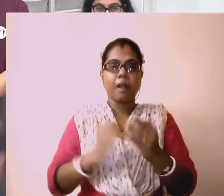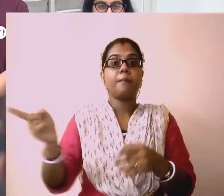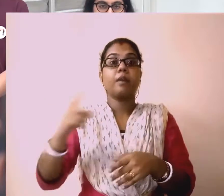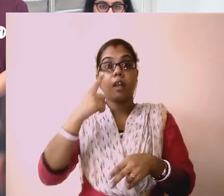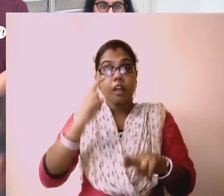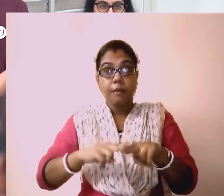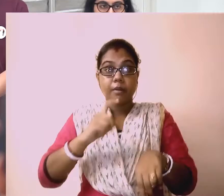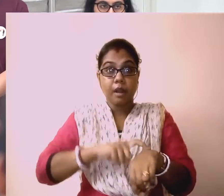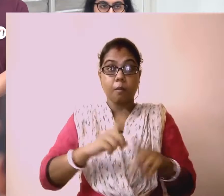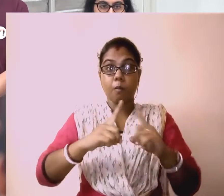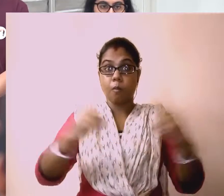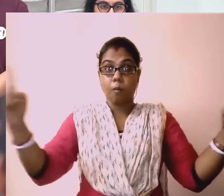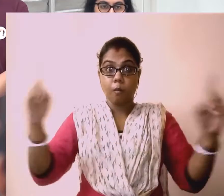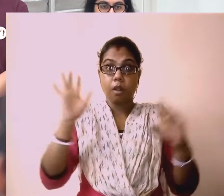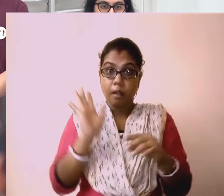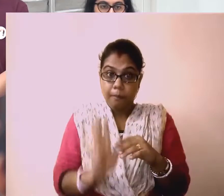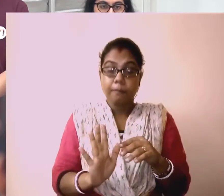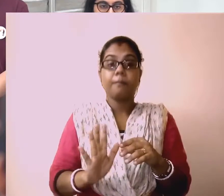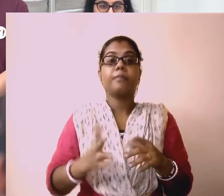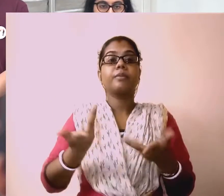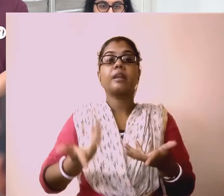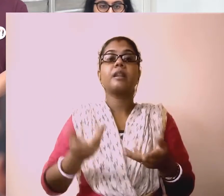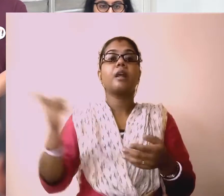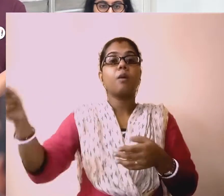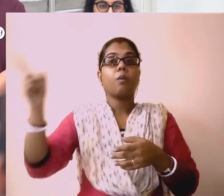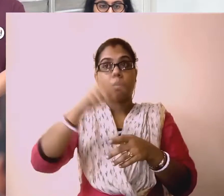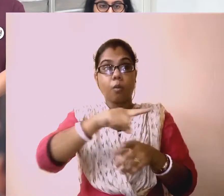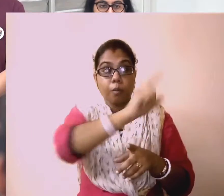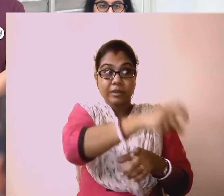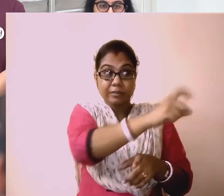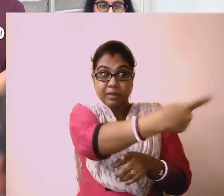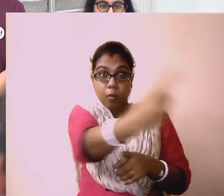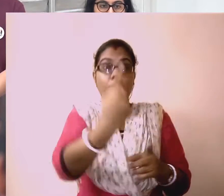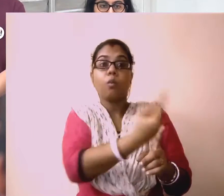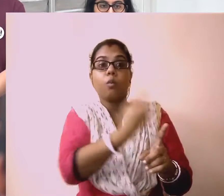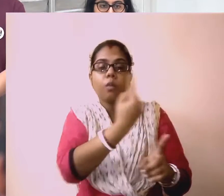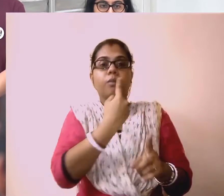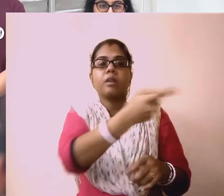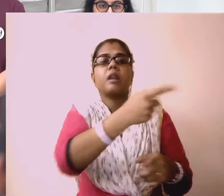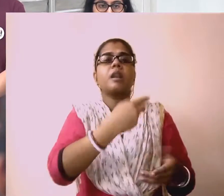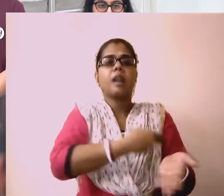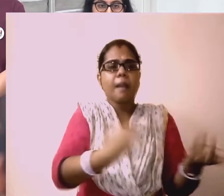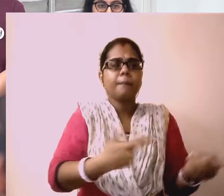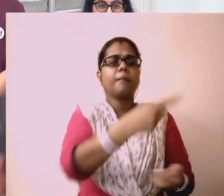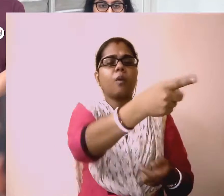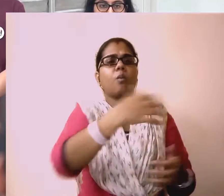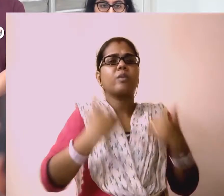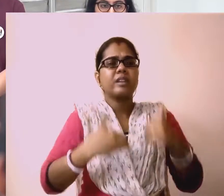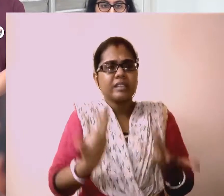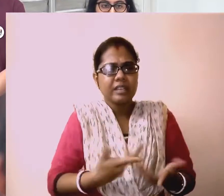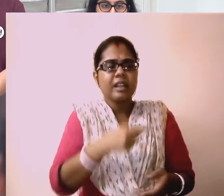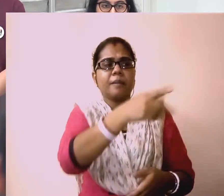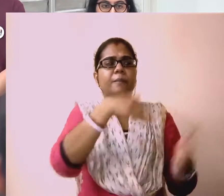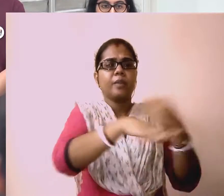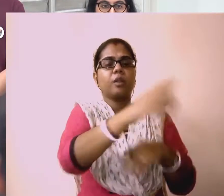टाइम कम है, अगर सर के पास और ज़्यादा टाइम होता तो वो पहले आप सबके बारे में जानते, ये जानते कि ऐसी क्या चीज़ें